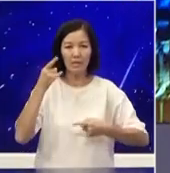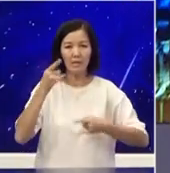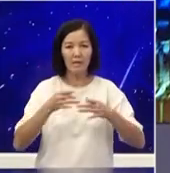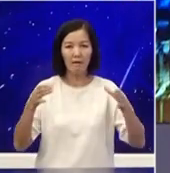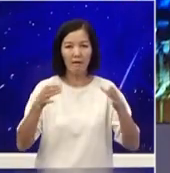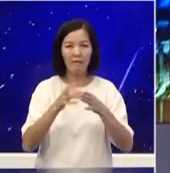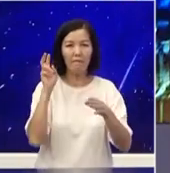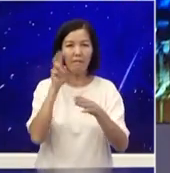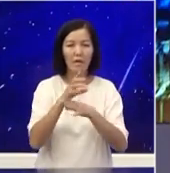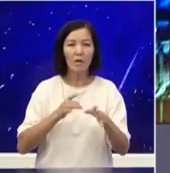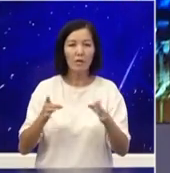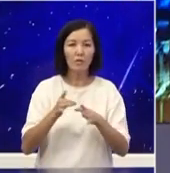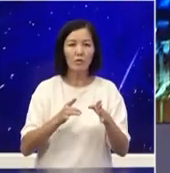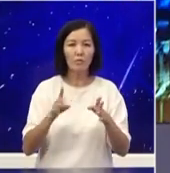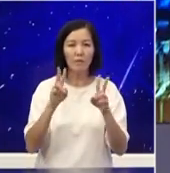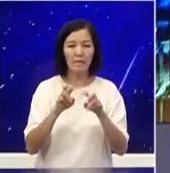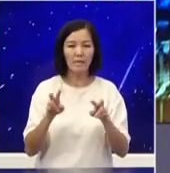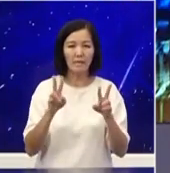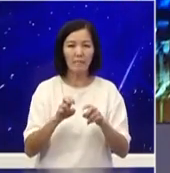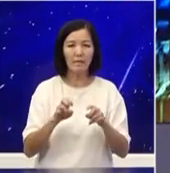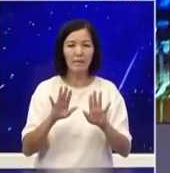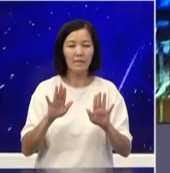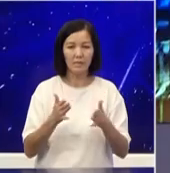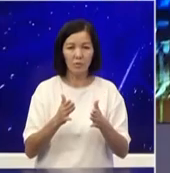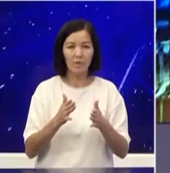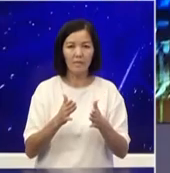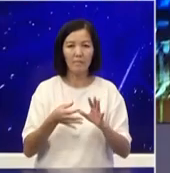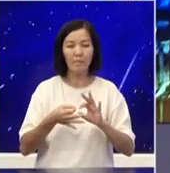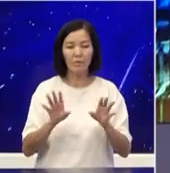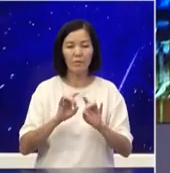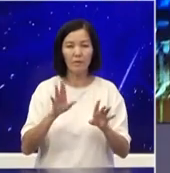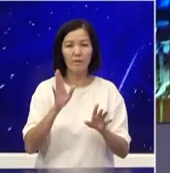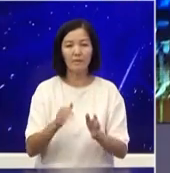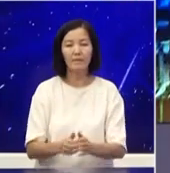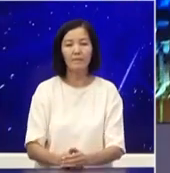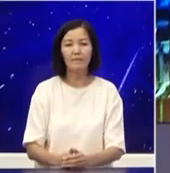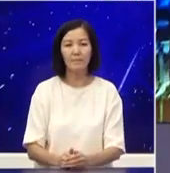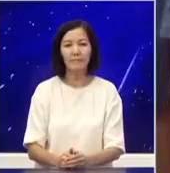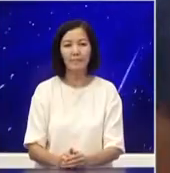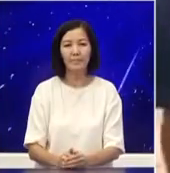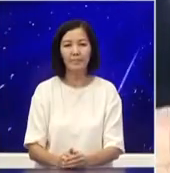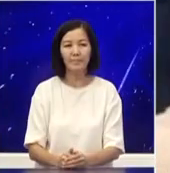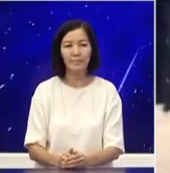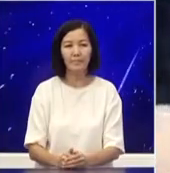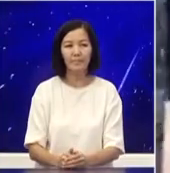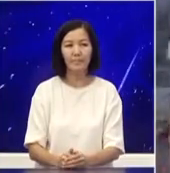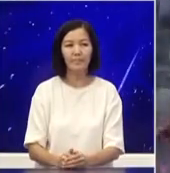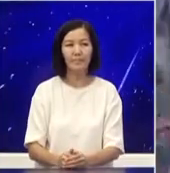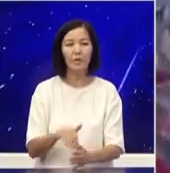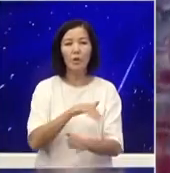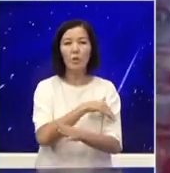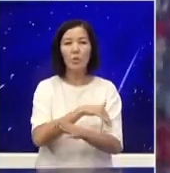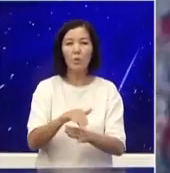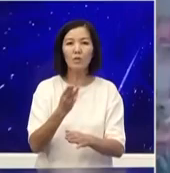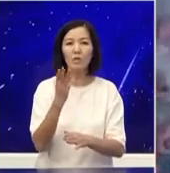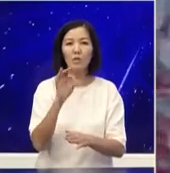телеканала выехали в регион, чтобы разобраться в сложившейся ситуации. Подробности в материале. Улица Чукана уже третья